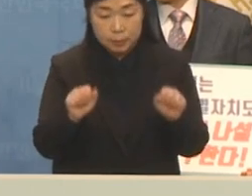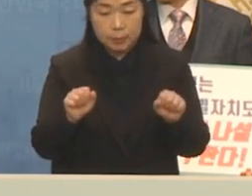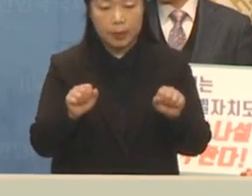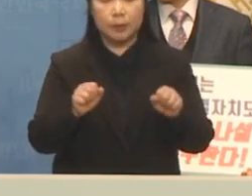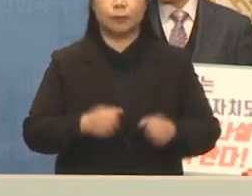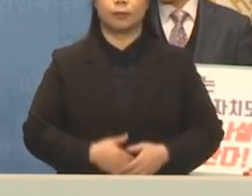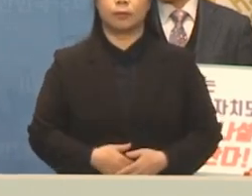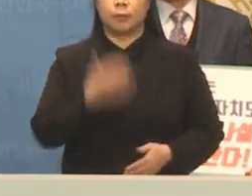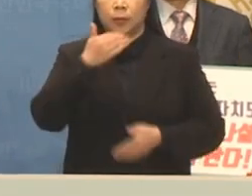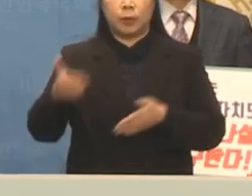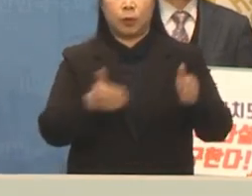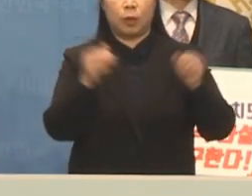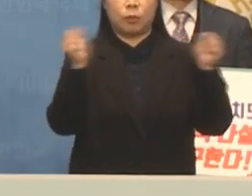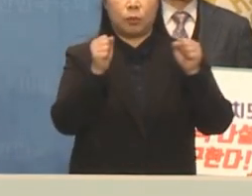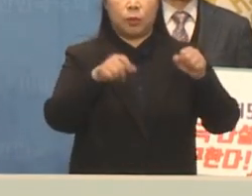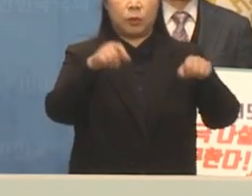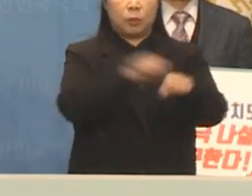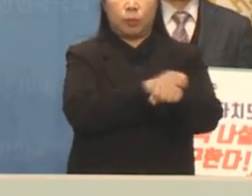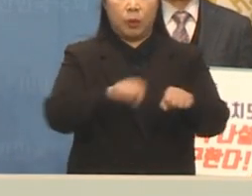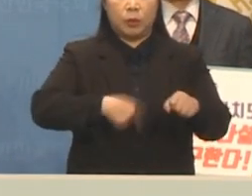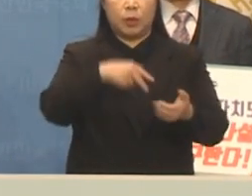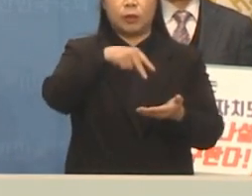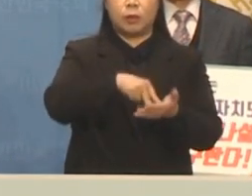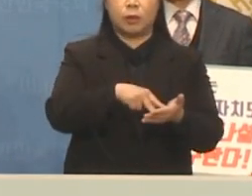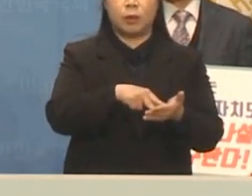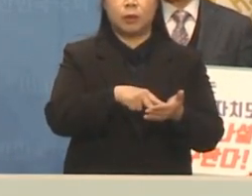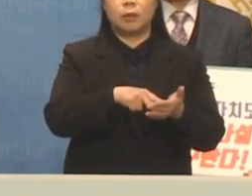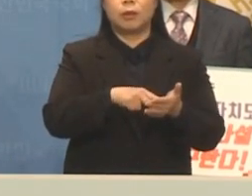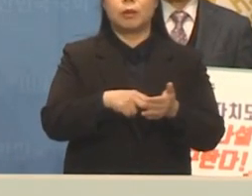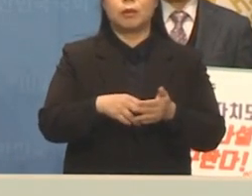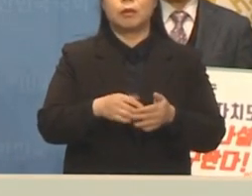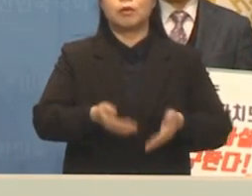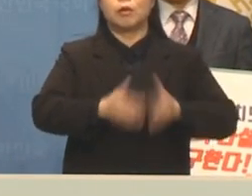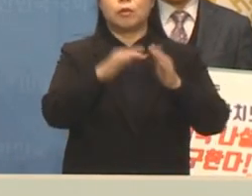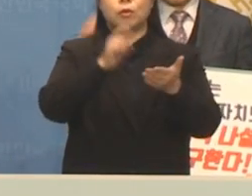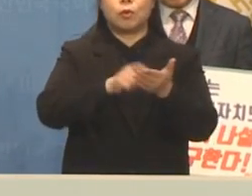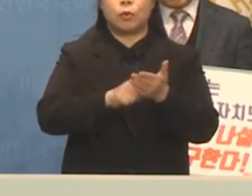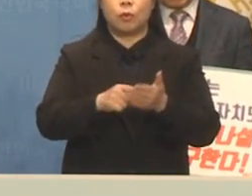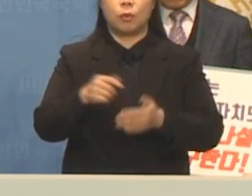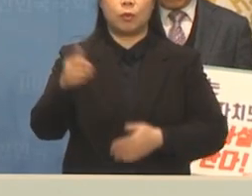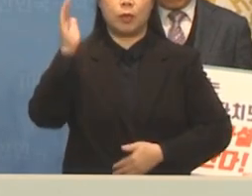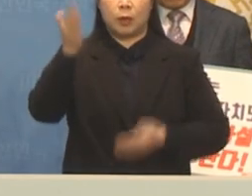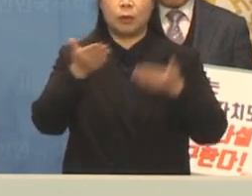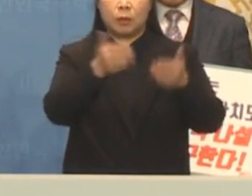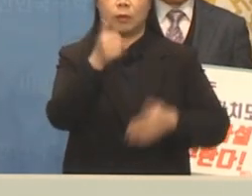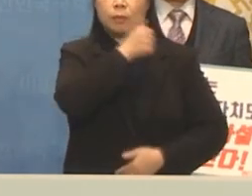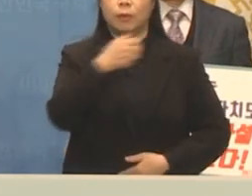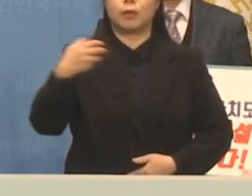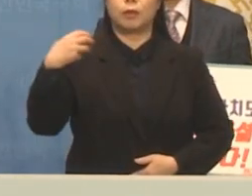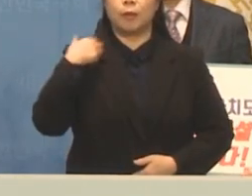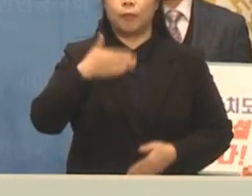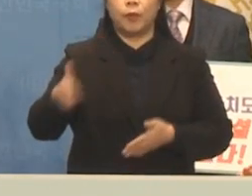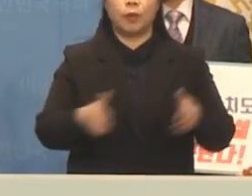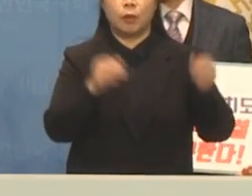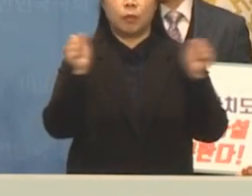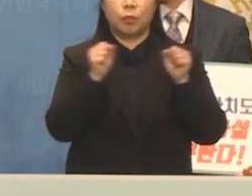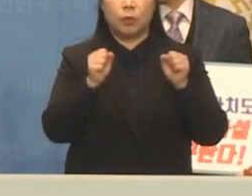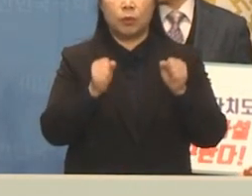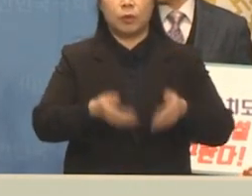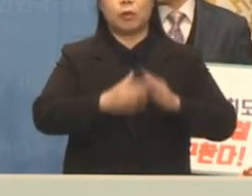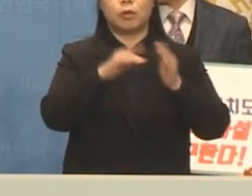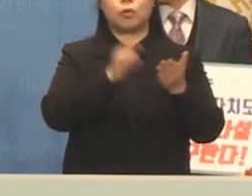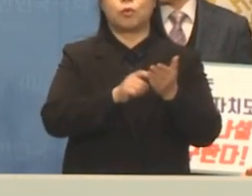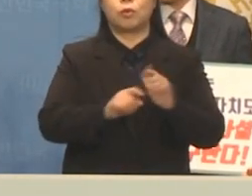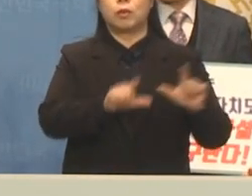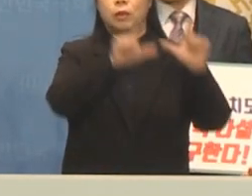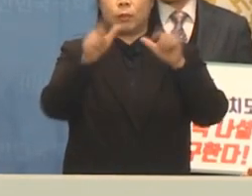안녕하십니까. 경기 북부 특별자치도 설치 촉구 선언문 발표 사회를 맡은 경기 북부 특별자치도 설치